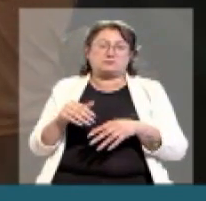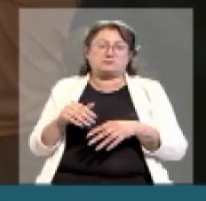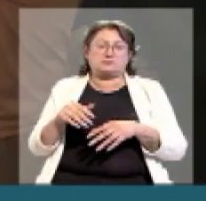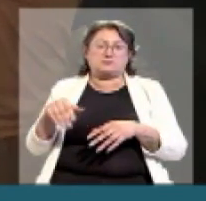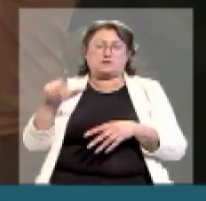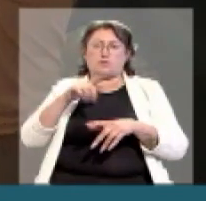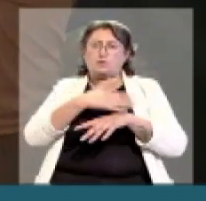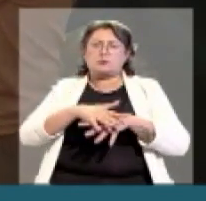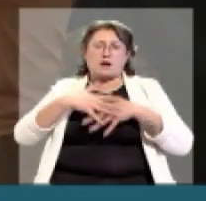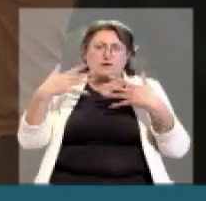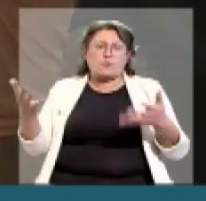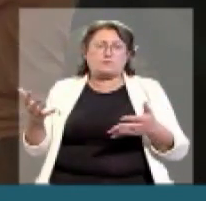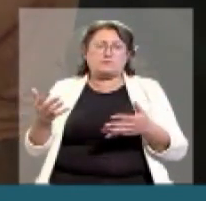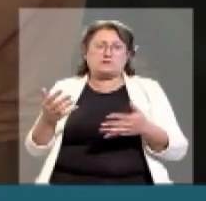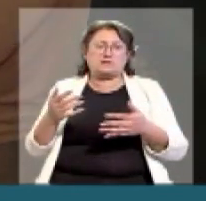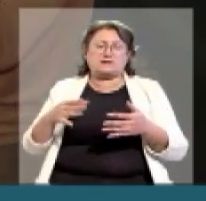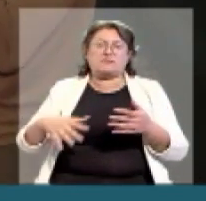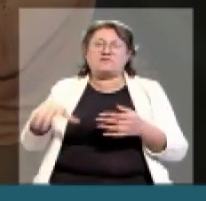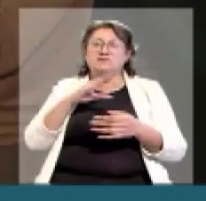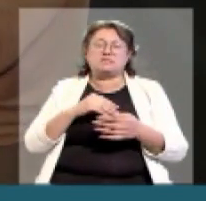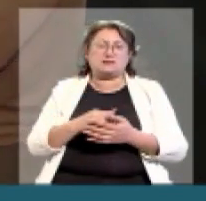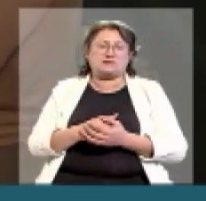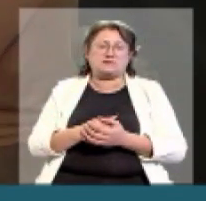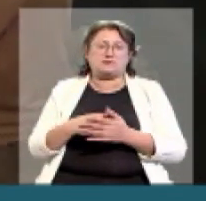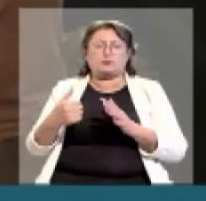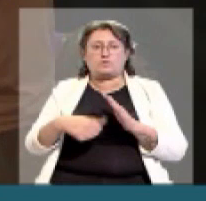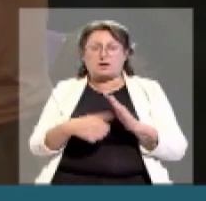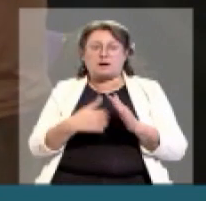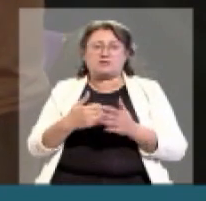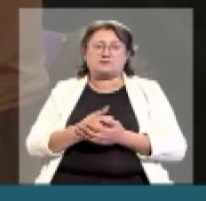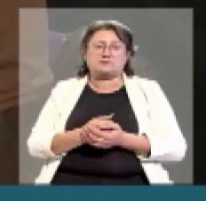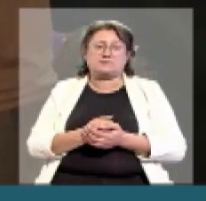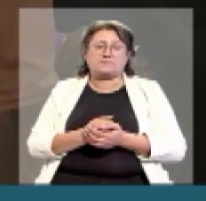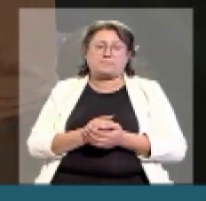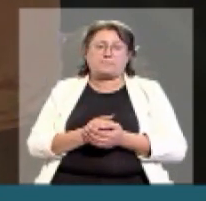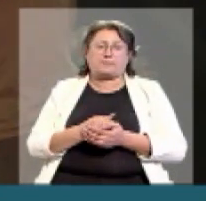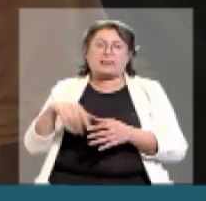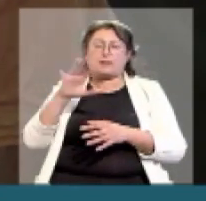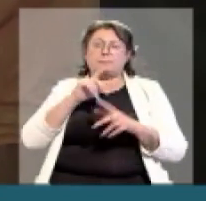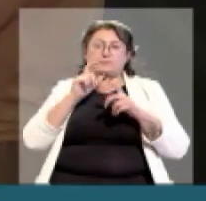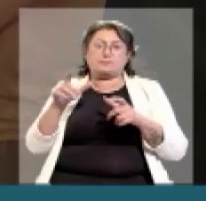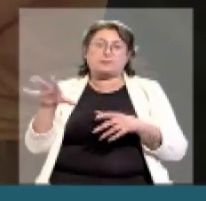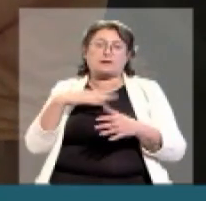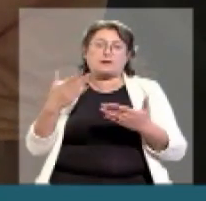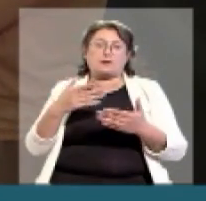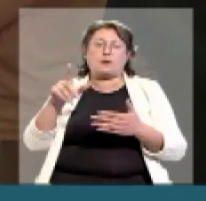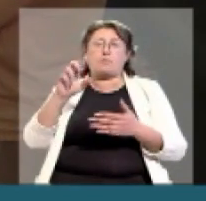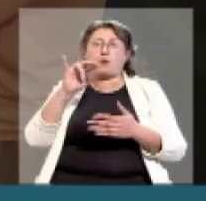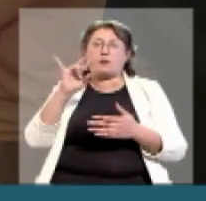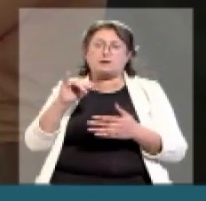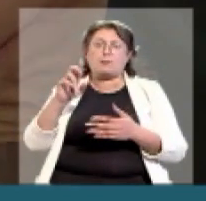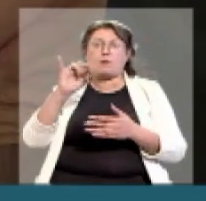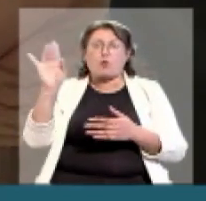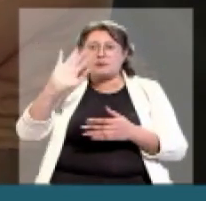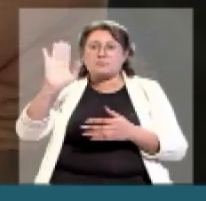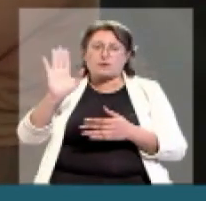они огромные, да, и везде, как, ну, гулянка там, я не знаю, и кричат, и мы идем, такие, о,